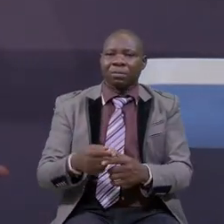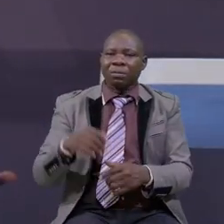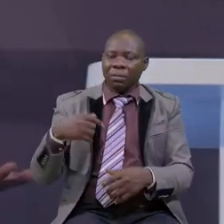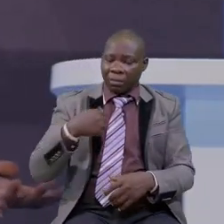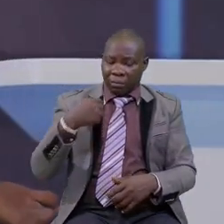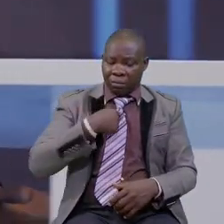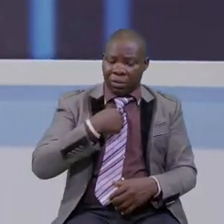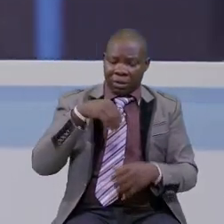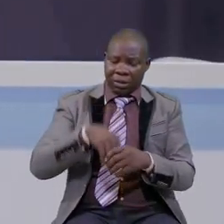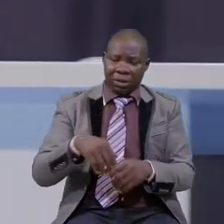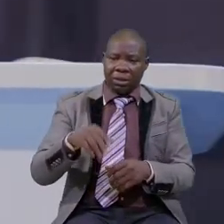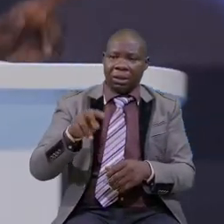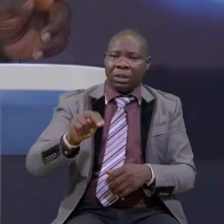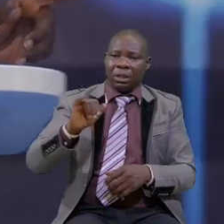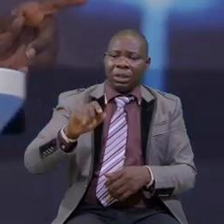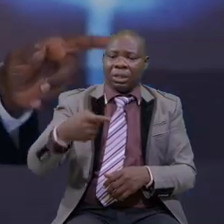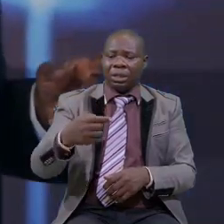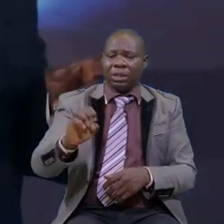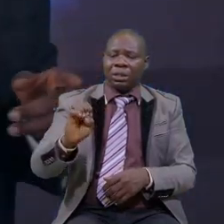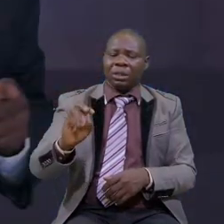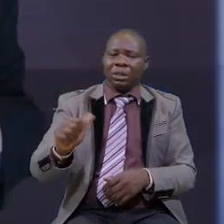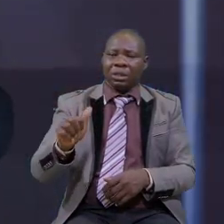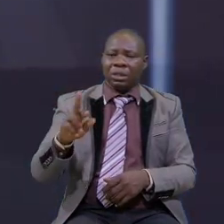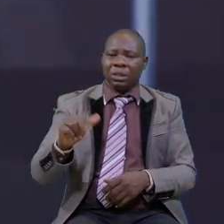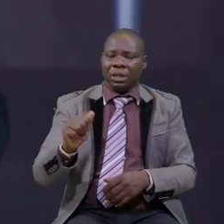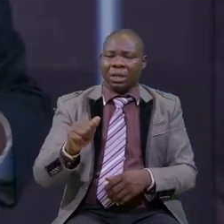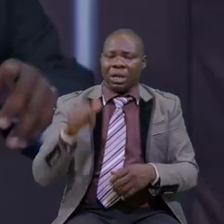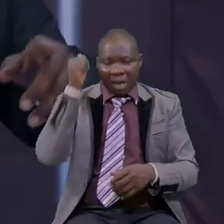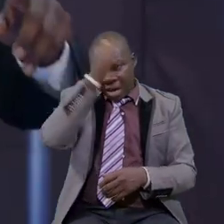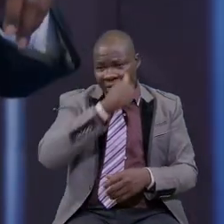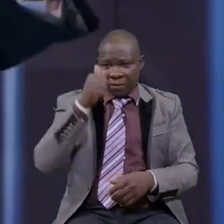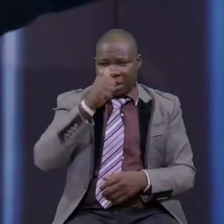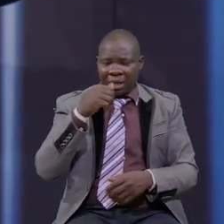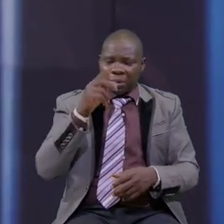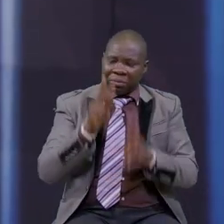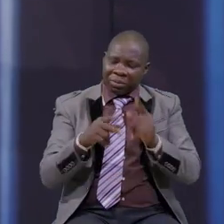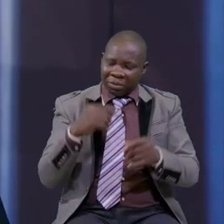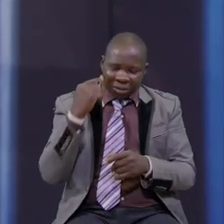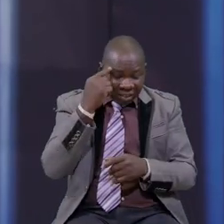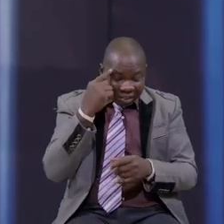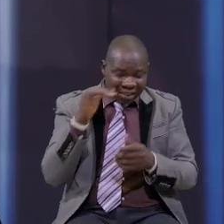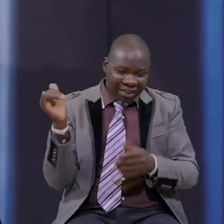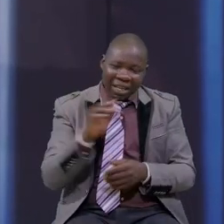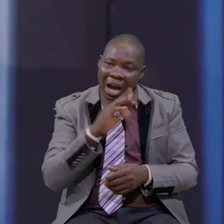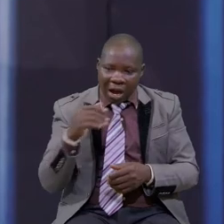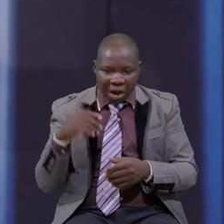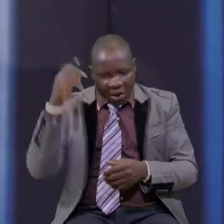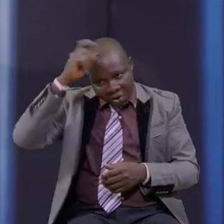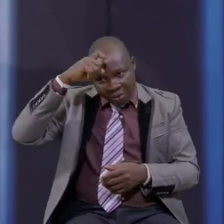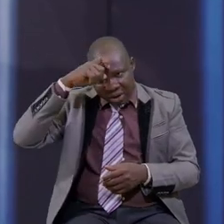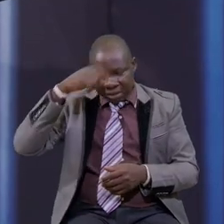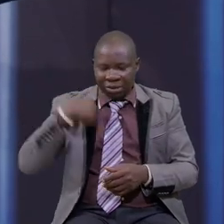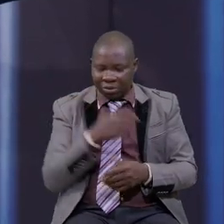Je suis Nigérian, je suis Africain. Et ces gens-là, ils pensent qu'ils sont plus sages. Et nous avons